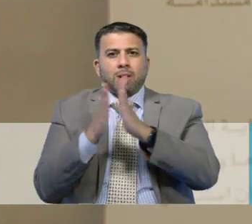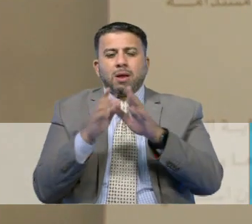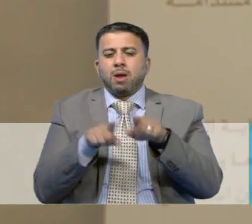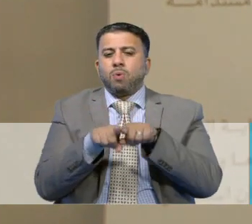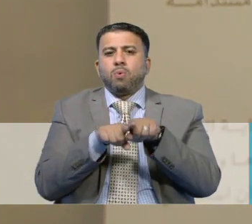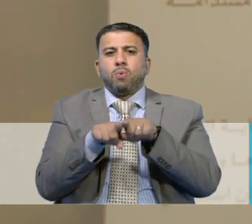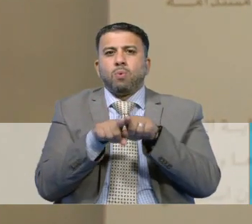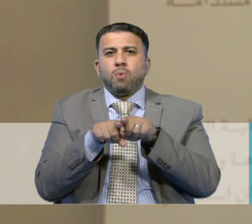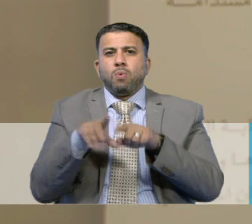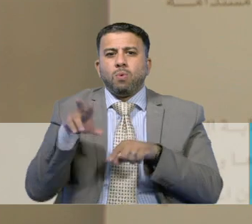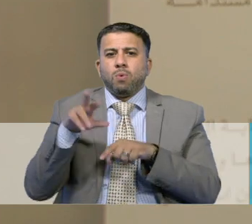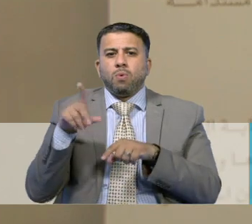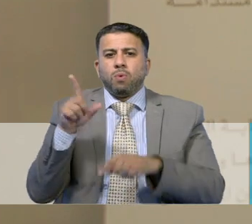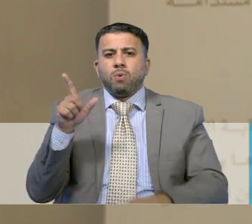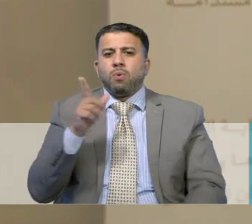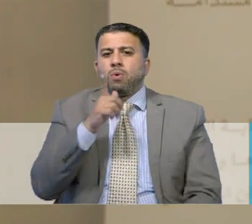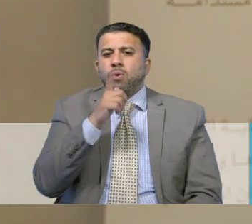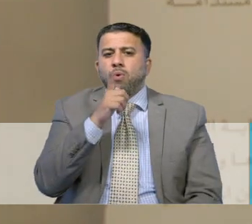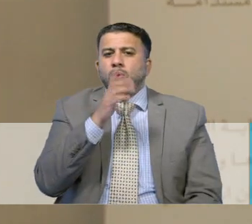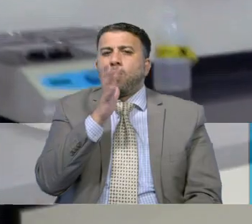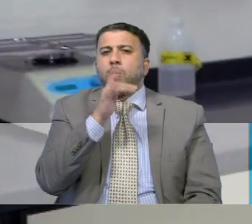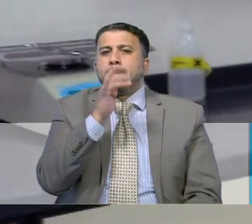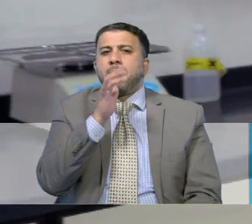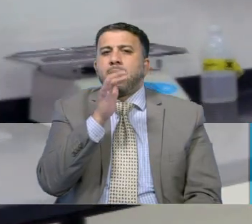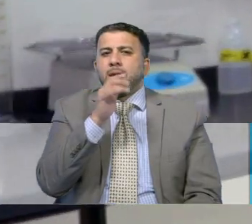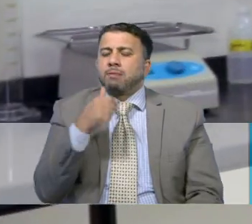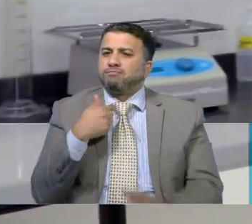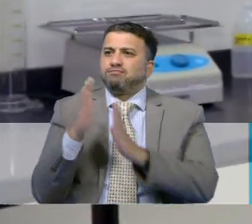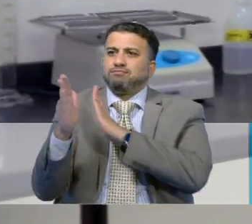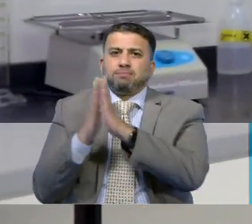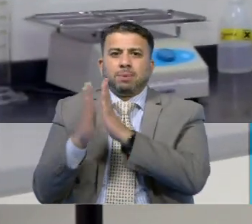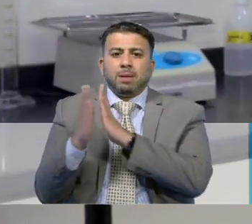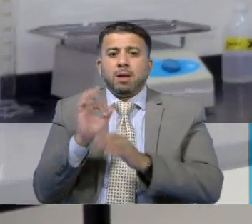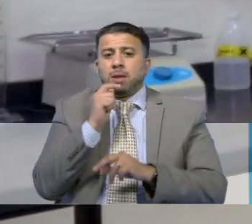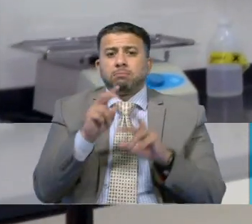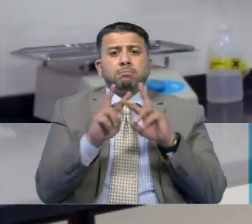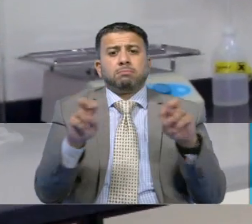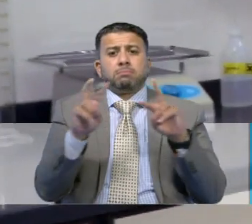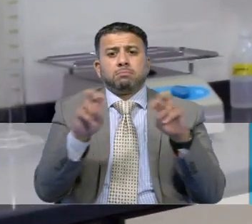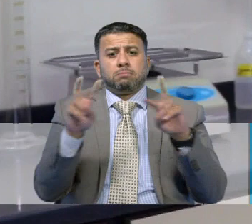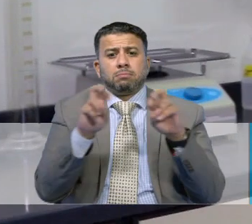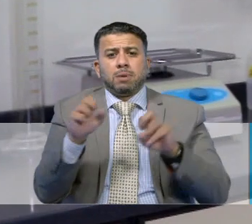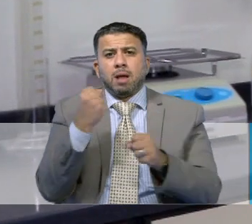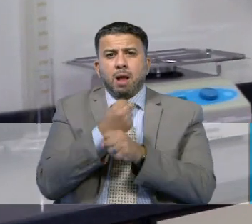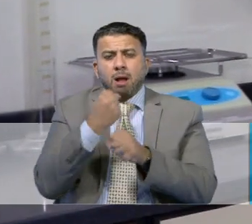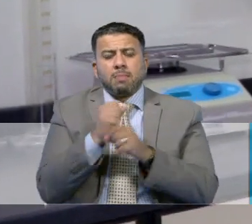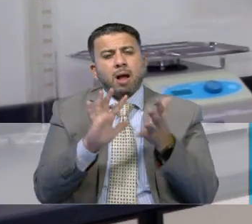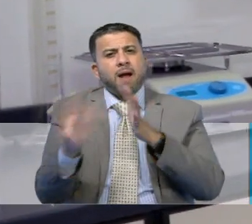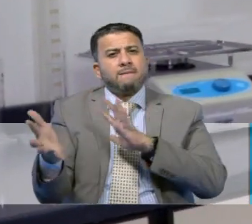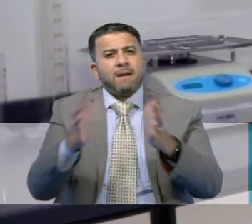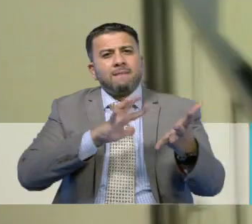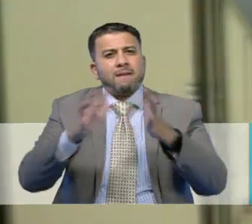أخواننا في سلطنة عمان. وخلال الجولة تفقد معالي قدرة العمل